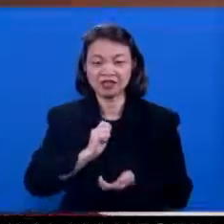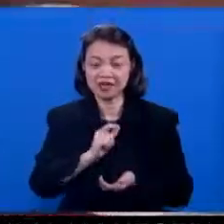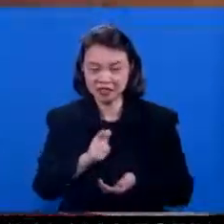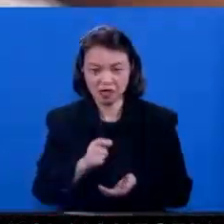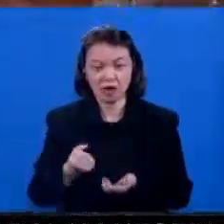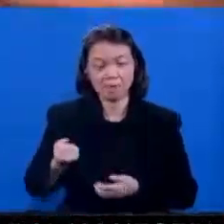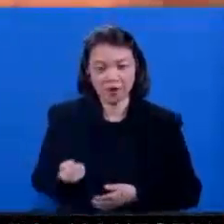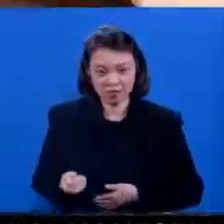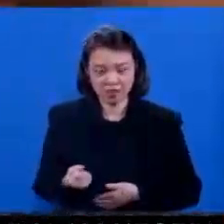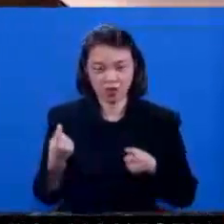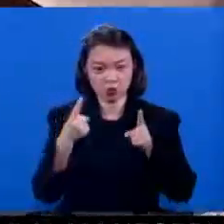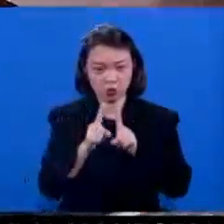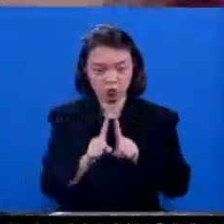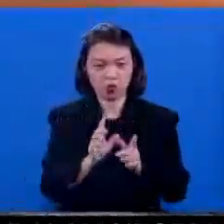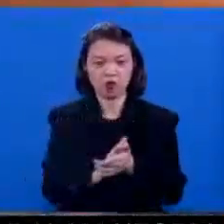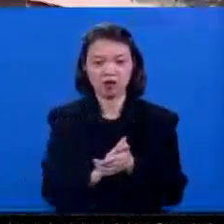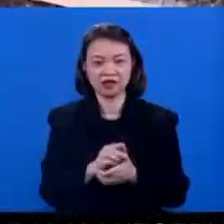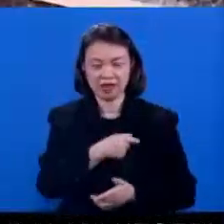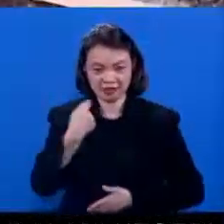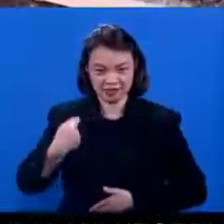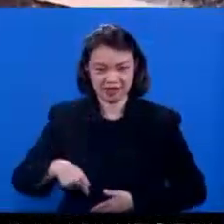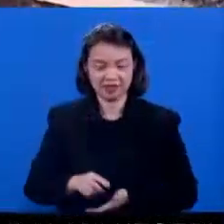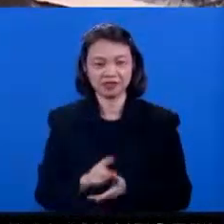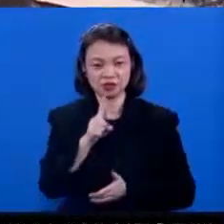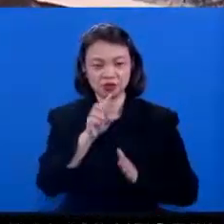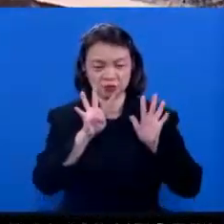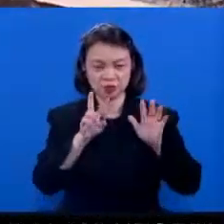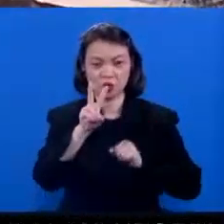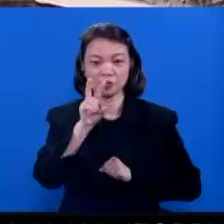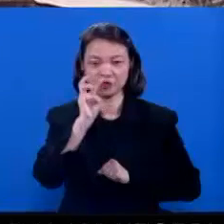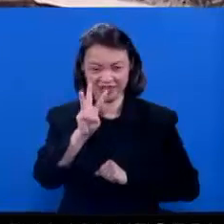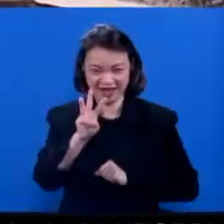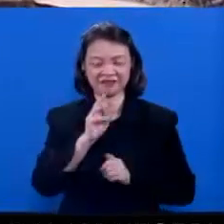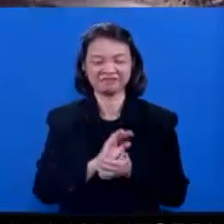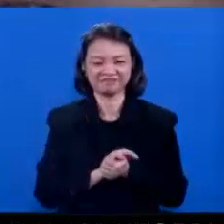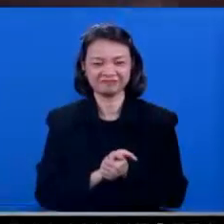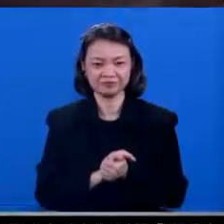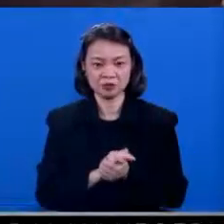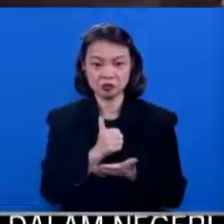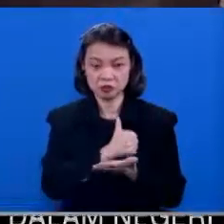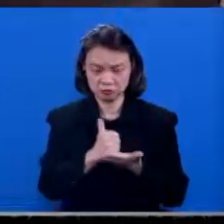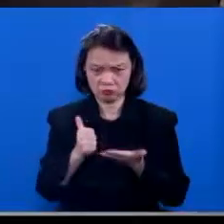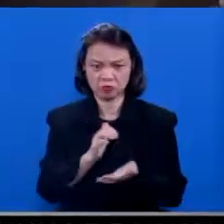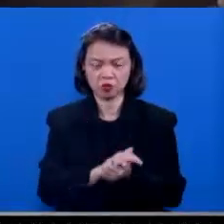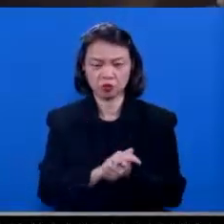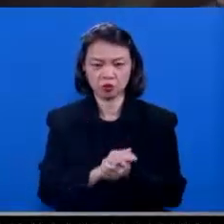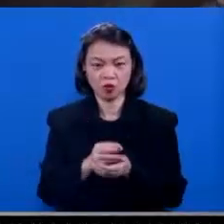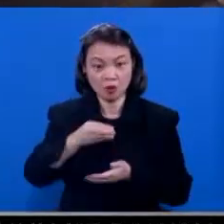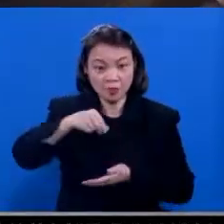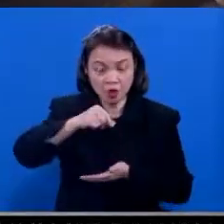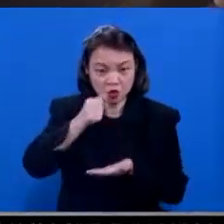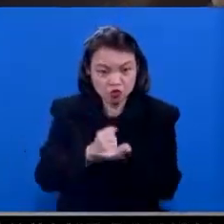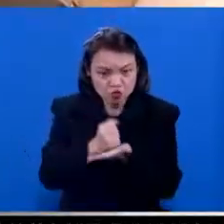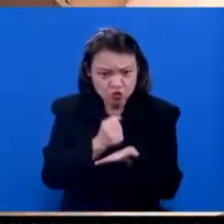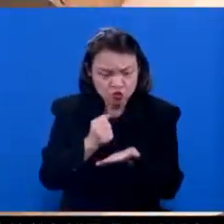suami istri, Hu Gek Hop dan Tan Giok Lan, 1923. Ciri khas serabinya adalah beras yang digunakan ditumbuk